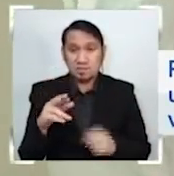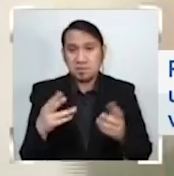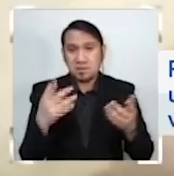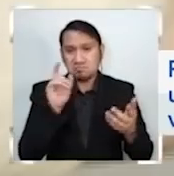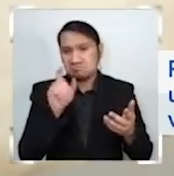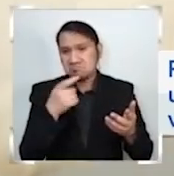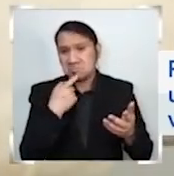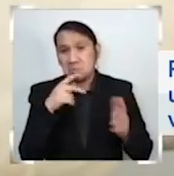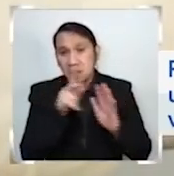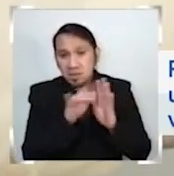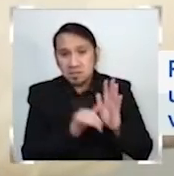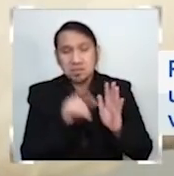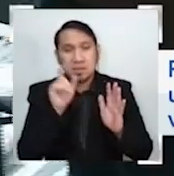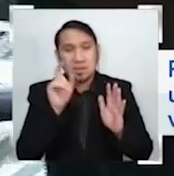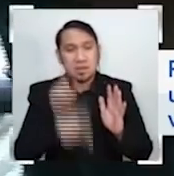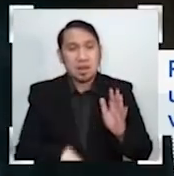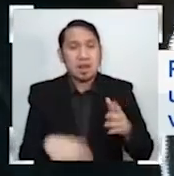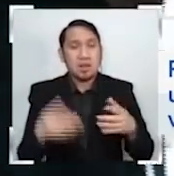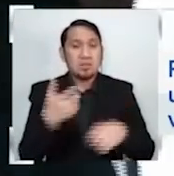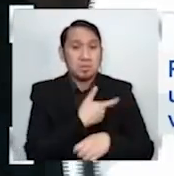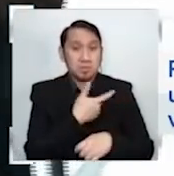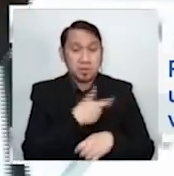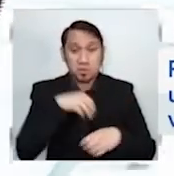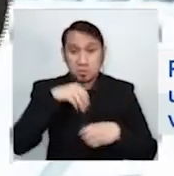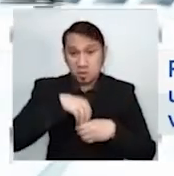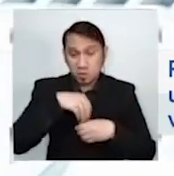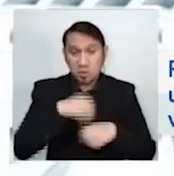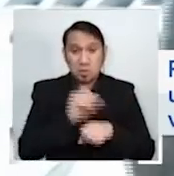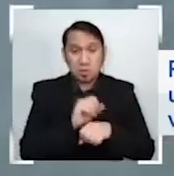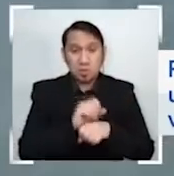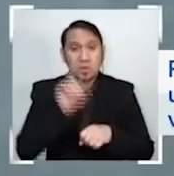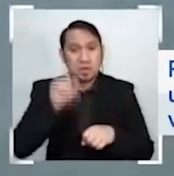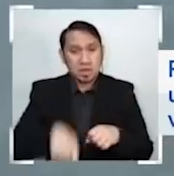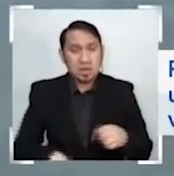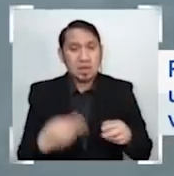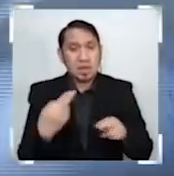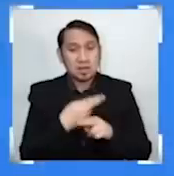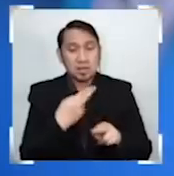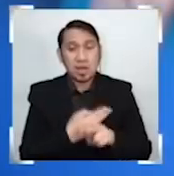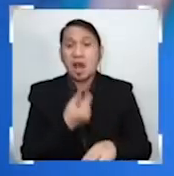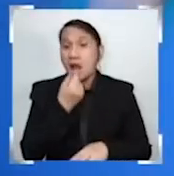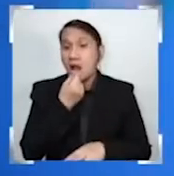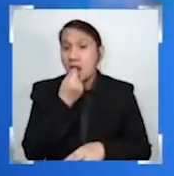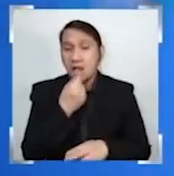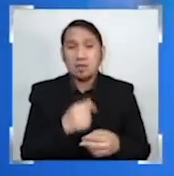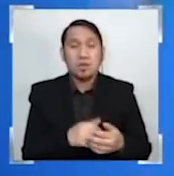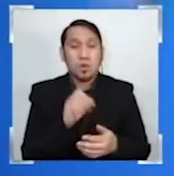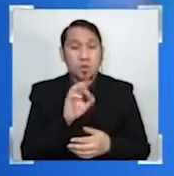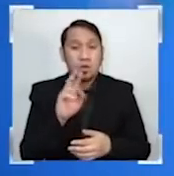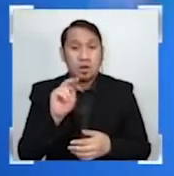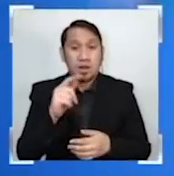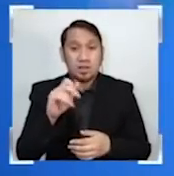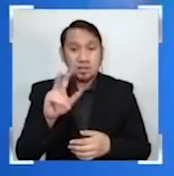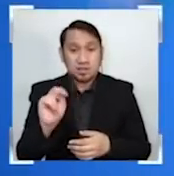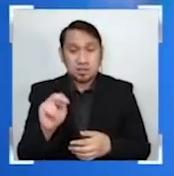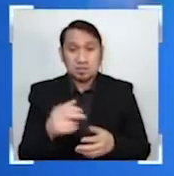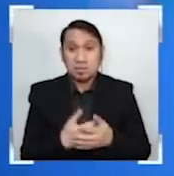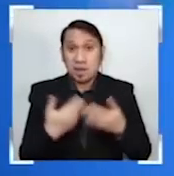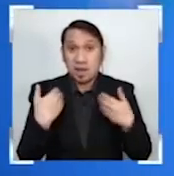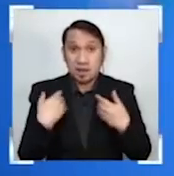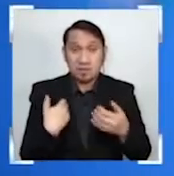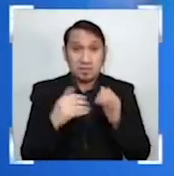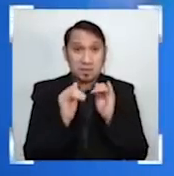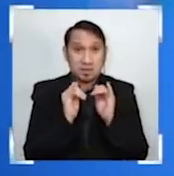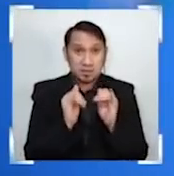mga on-site worker at kung hindi, dapat regular sila magpa-RT-PCR o antigen test. Ngayon, may instruction na sinasabi,